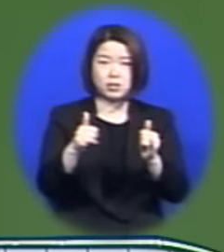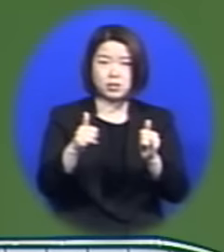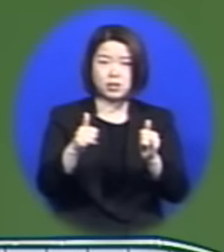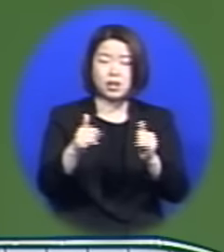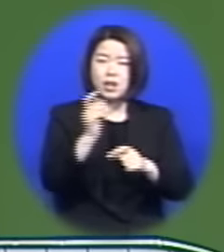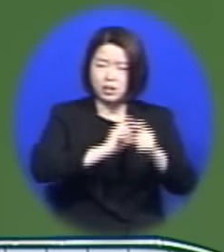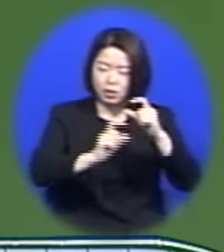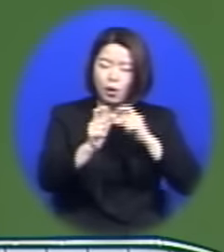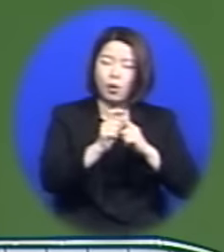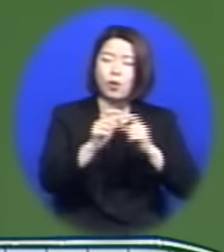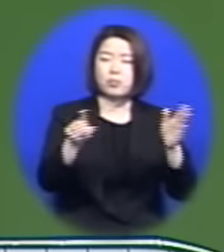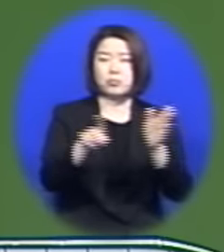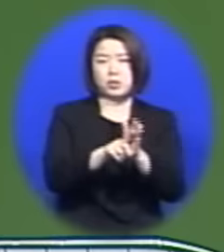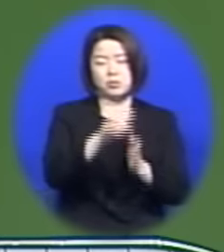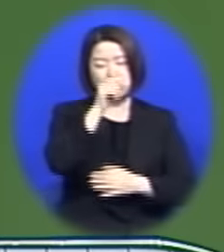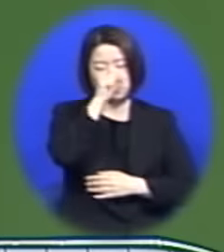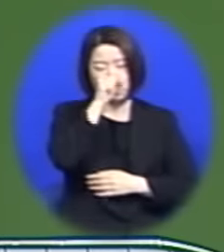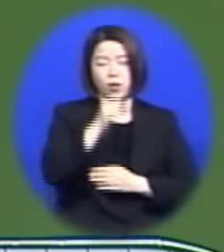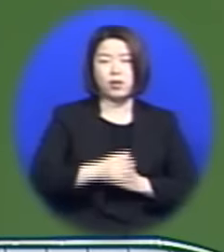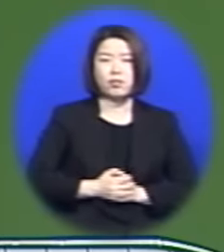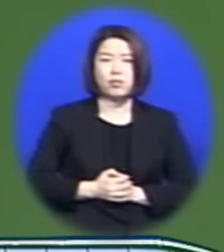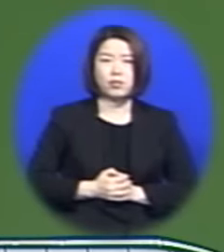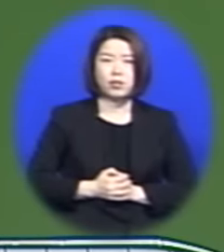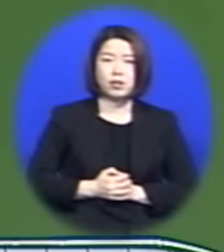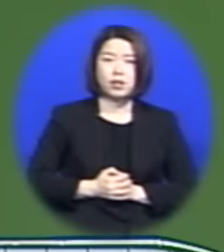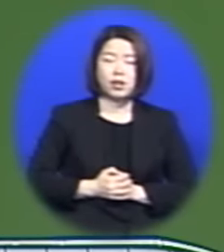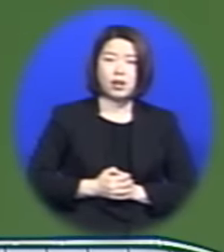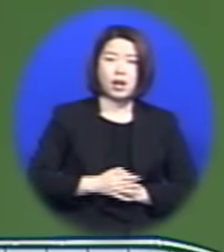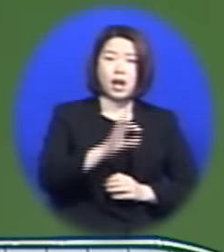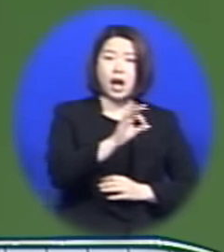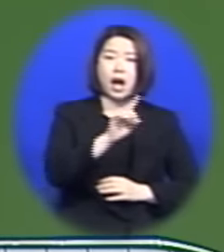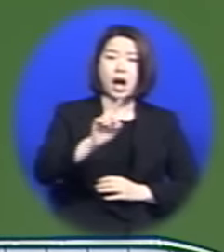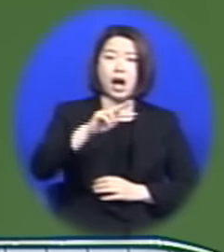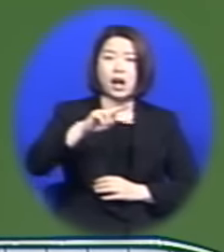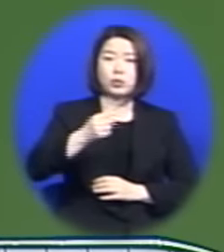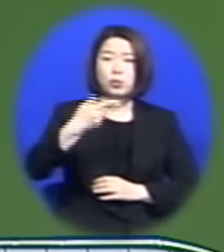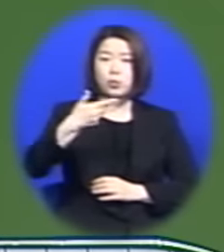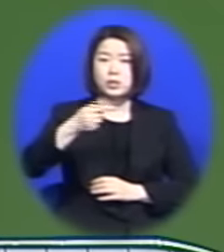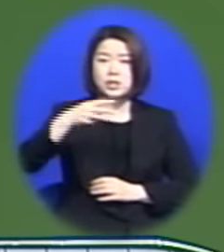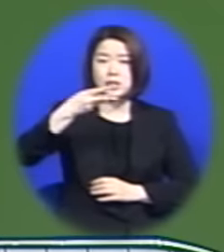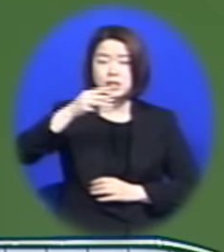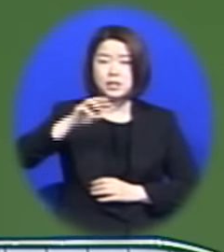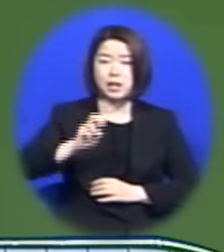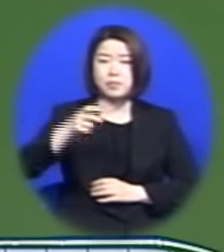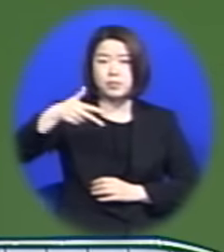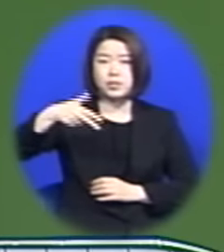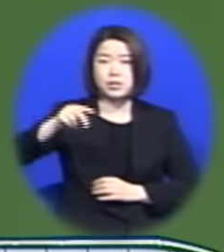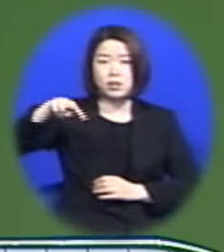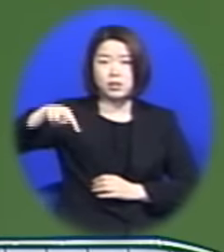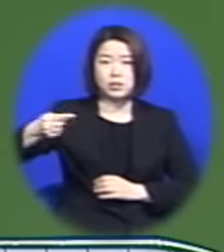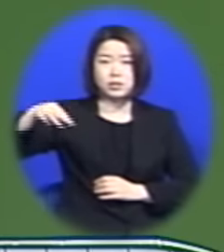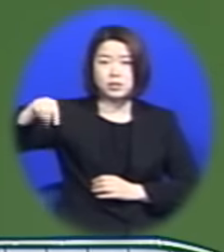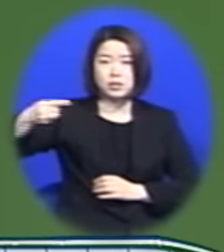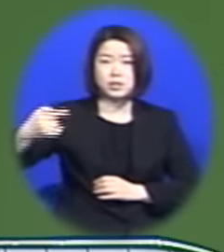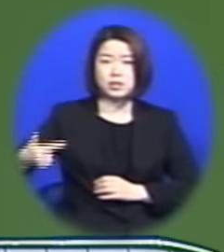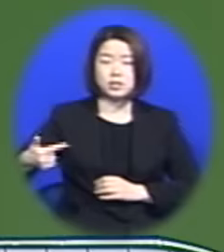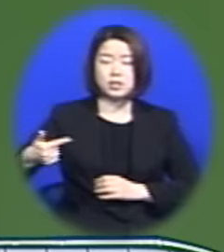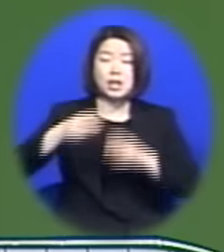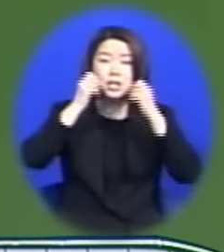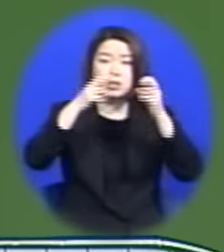훨씬 믿음이 좋더라고요 아도니람 저드슨 선교사 미국의